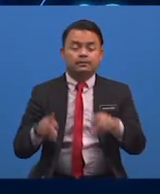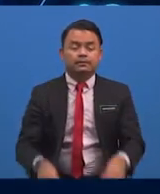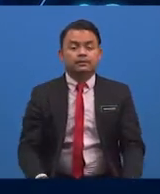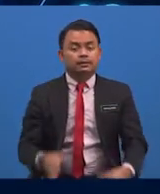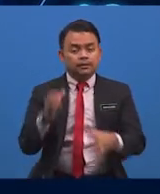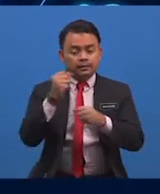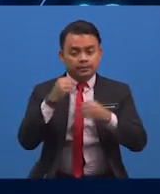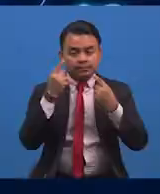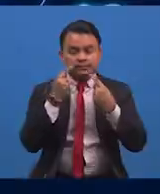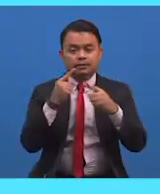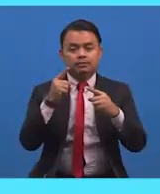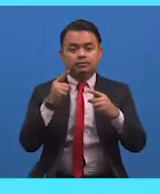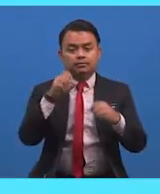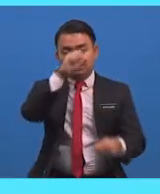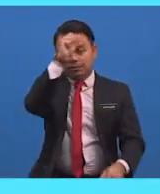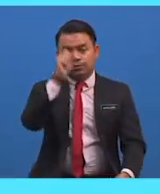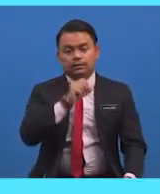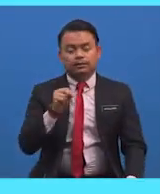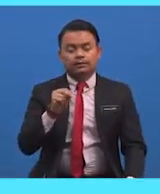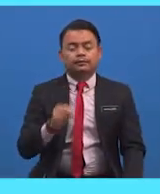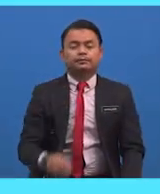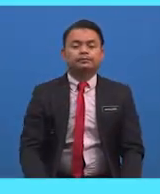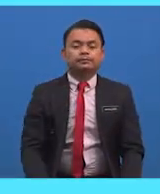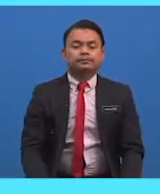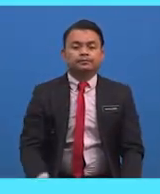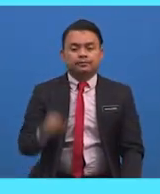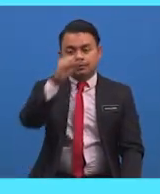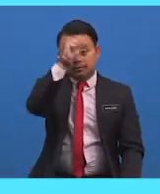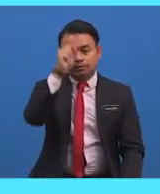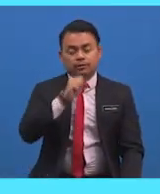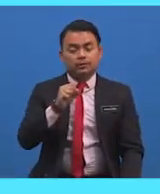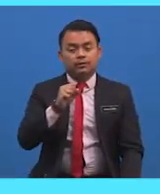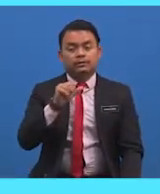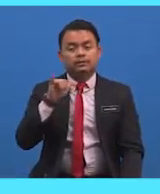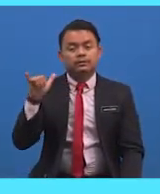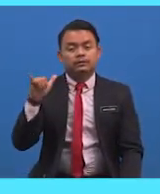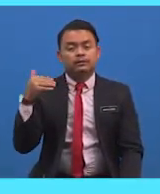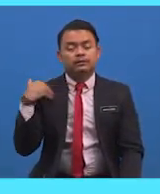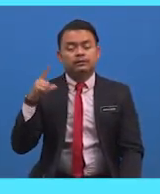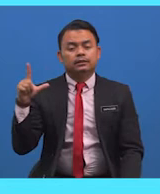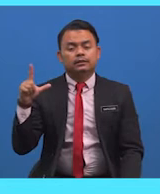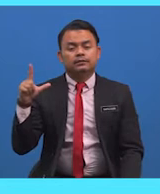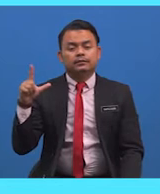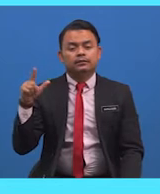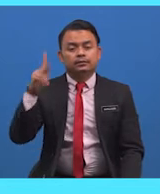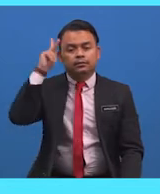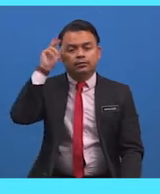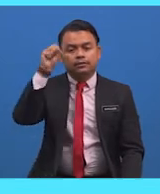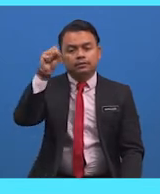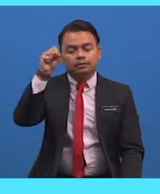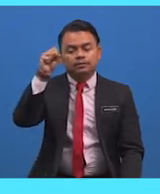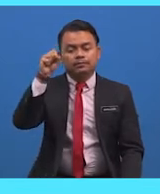dapat menjawab soalan tersebut. Soalannya adalah, terangkan konsep perubahan iklim.